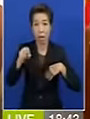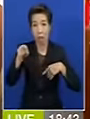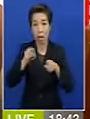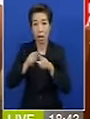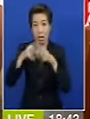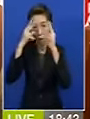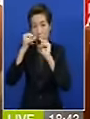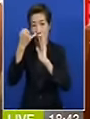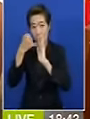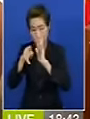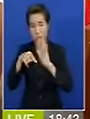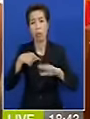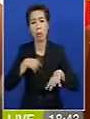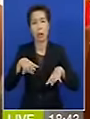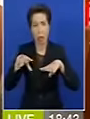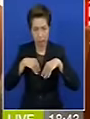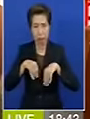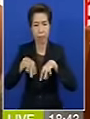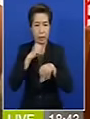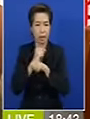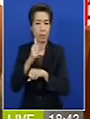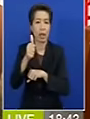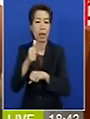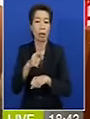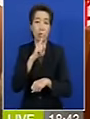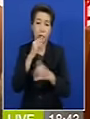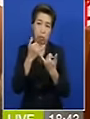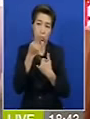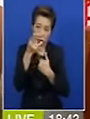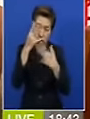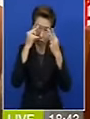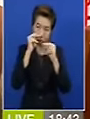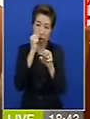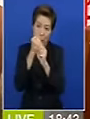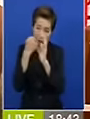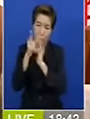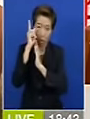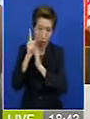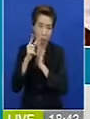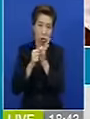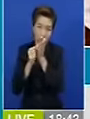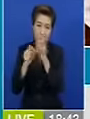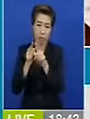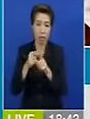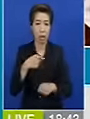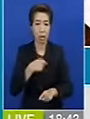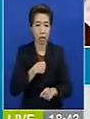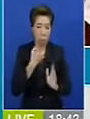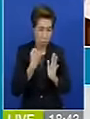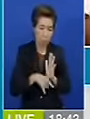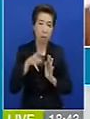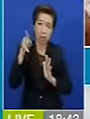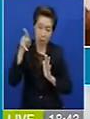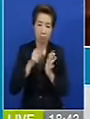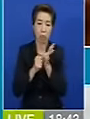ดำเนินการและผมเองก็เห็นว่านะครับฝ่ายท่านผิดท่านก็ควรจะดำเนินการฝ่ายผมผิดท่านควรจะดำเนิน